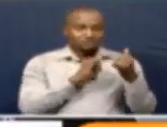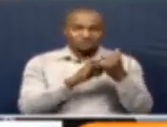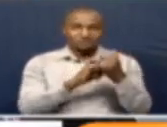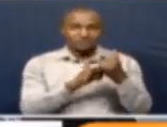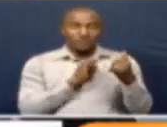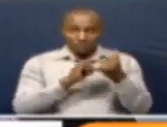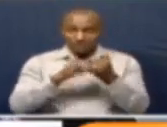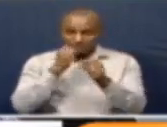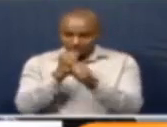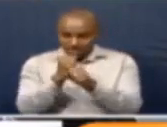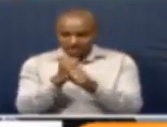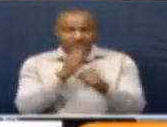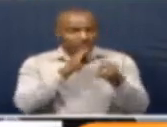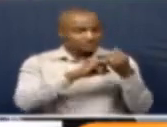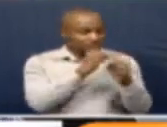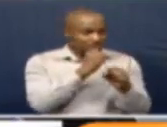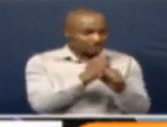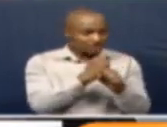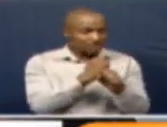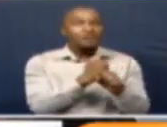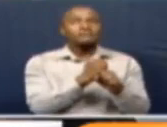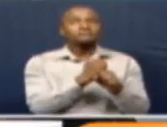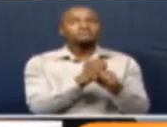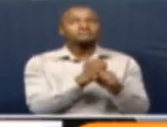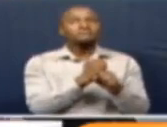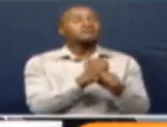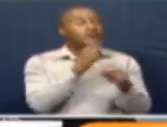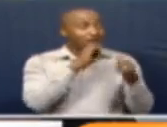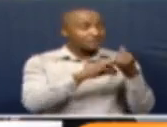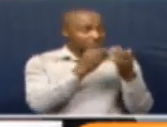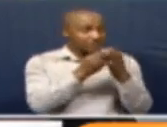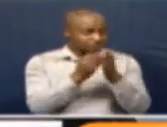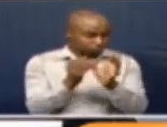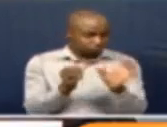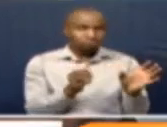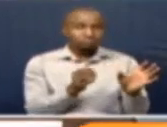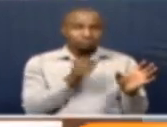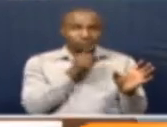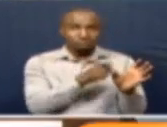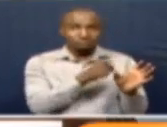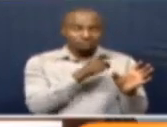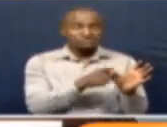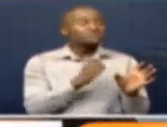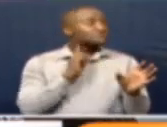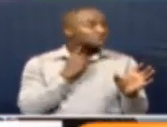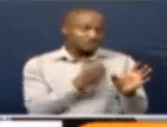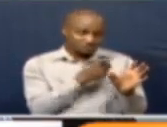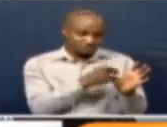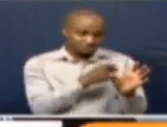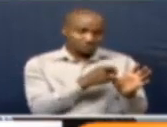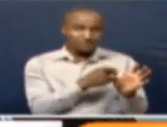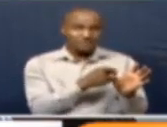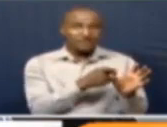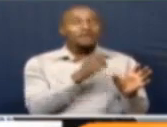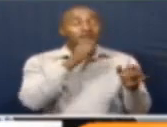anafanya kazi, mume anafanya kazi, pesa ya mume ni tamu. Na nataka kuambia pesa ya mume ni tamu. Kweli. Kwa hivyo pale